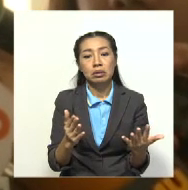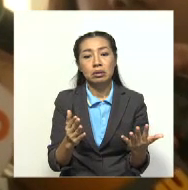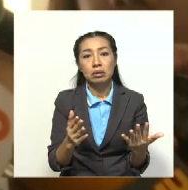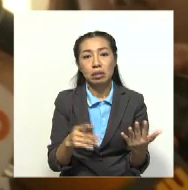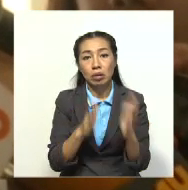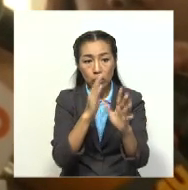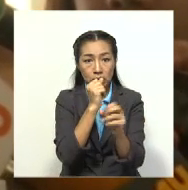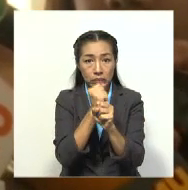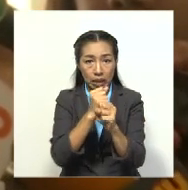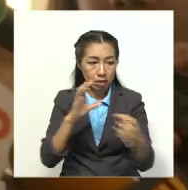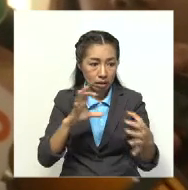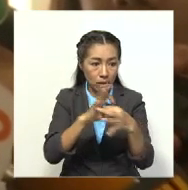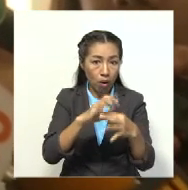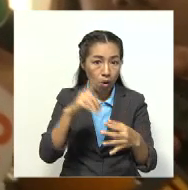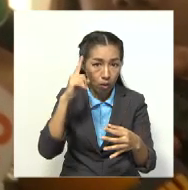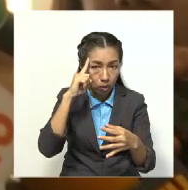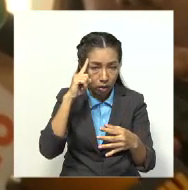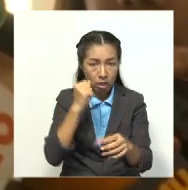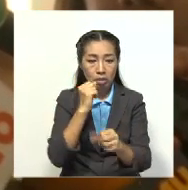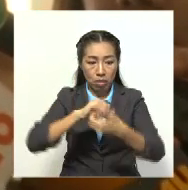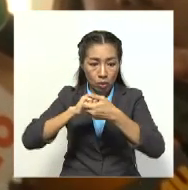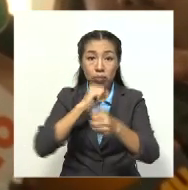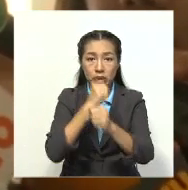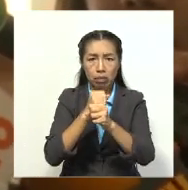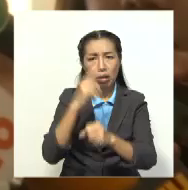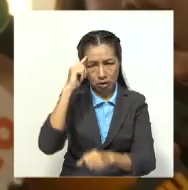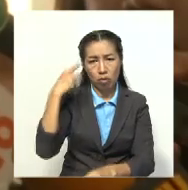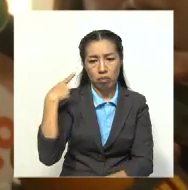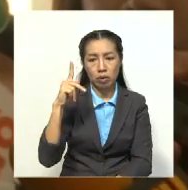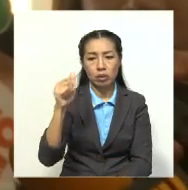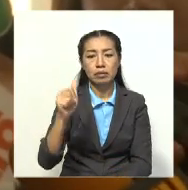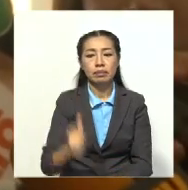ผู้ที่เกี่ยวข้องจะได้มาเข้ามาทำงานร่วมกัน